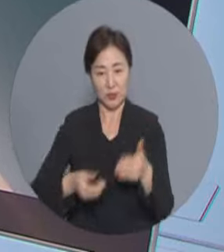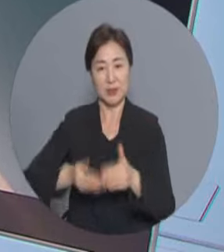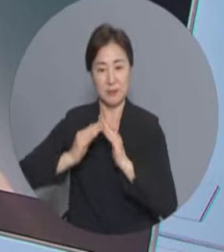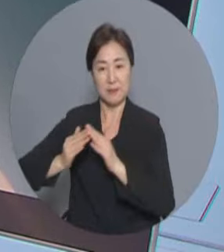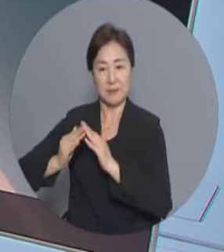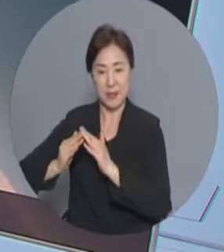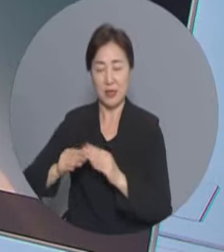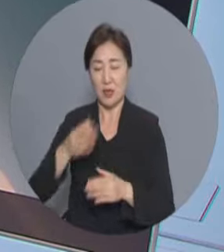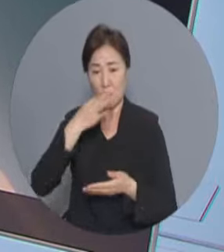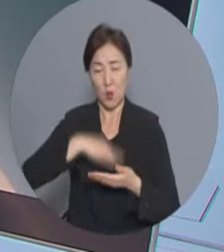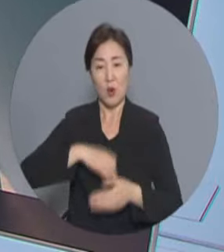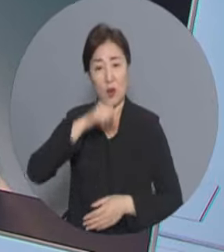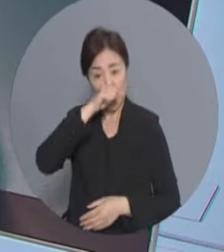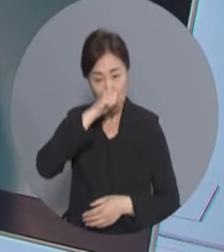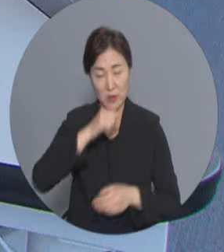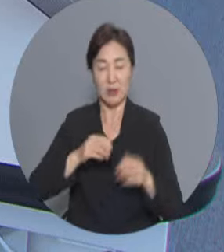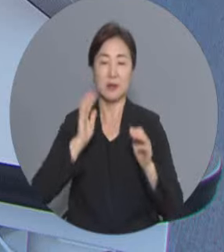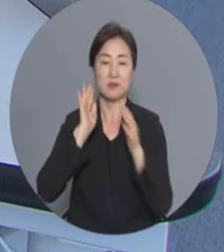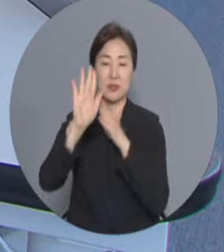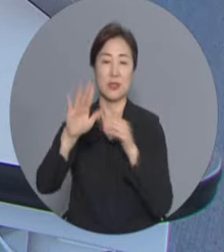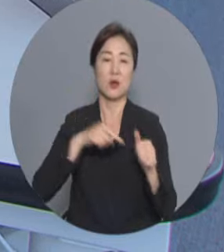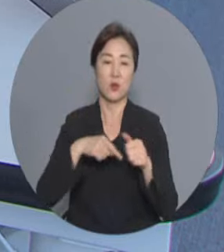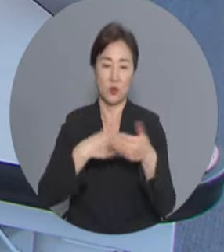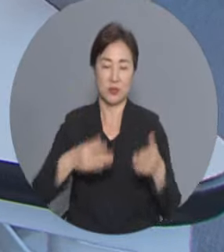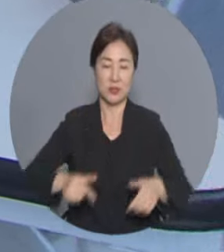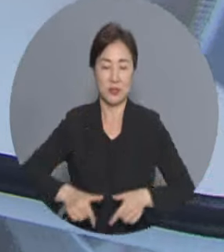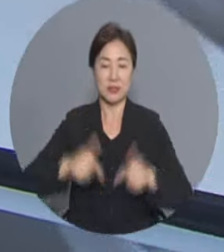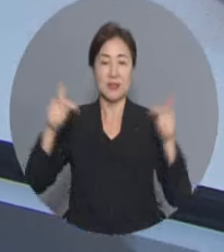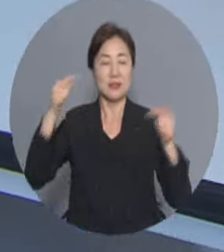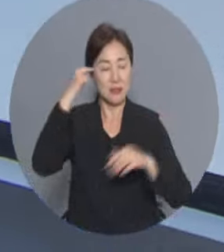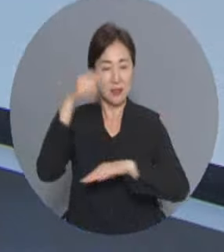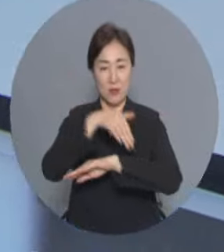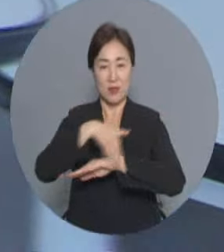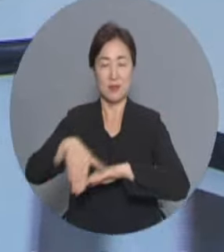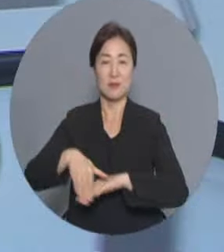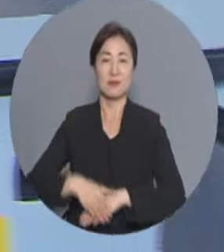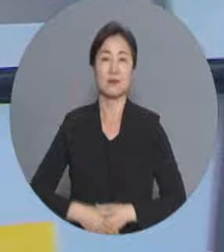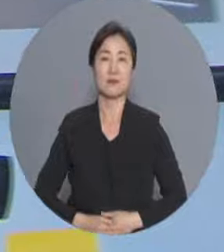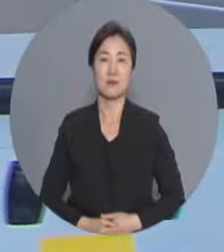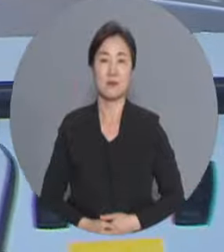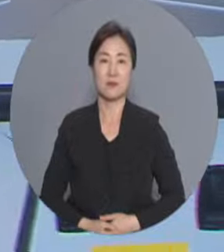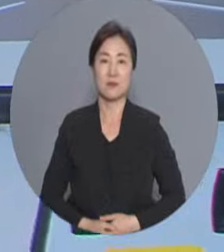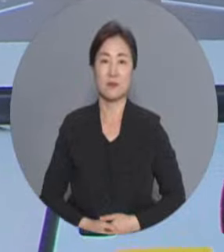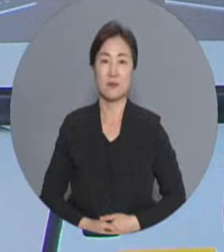좋을 경우 미래교실을 확대하겠다고 밝혔습니다. MBC 뉴스 유민호입니다.